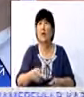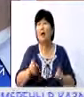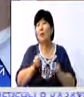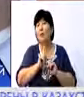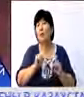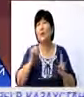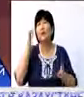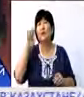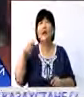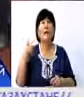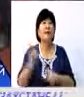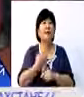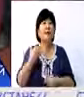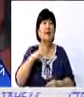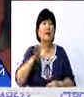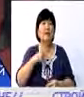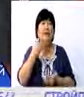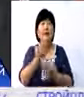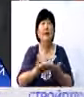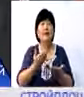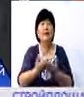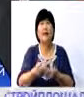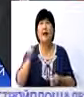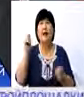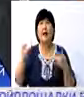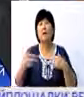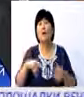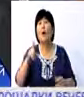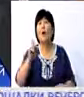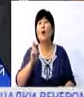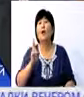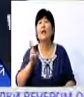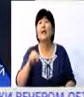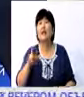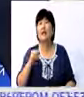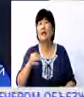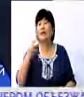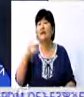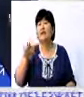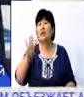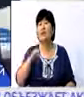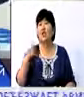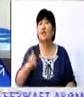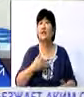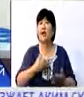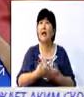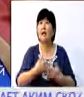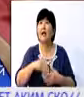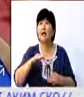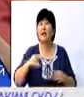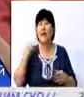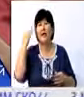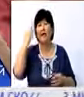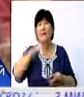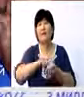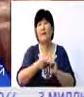разных идей впервые в Кызылорде были продемонстрированы на фестивале «Хагдэй». За 24 часа команды инициативных ребят идею